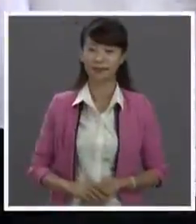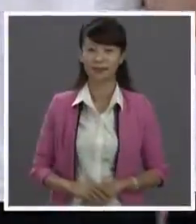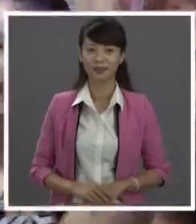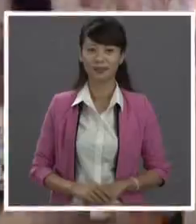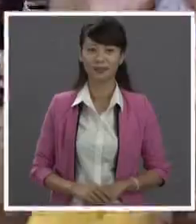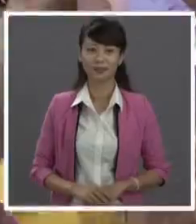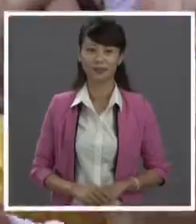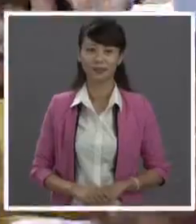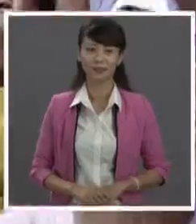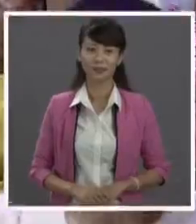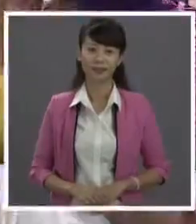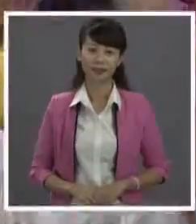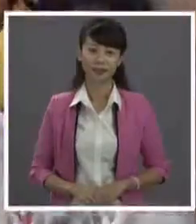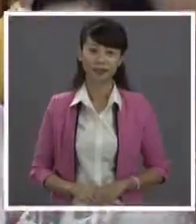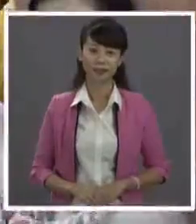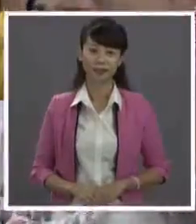回来，